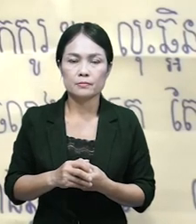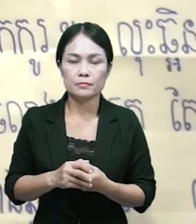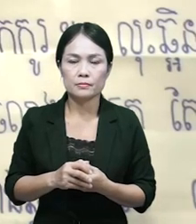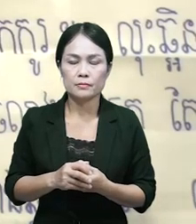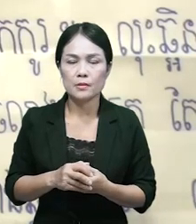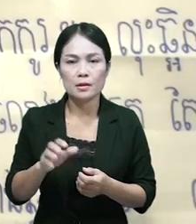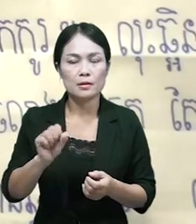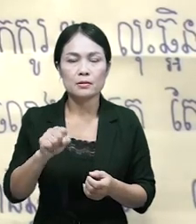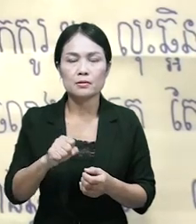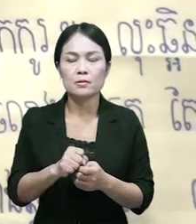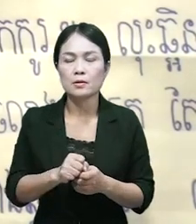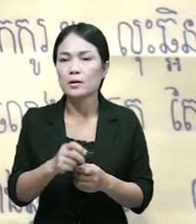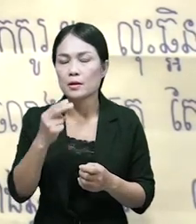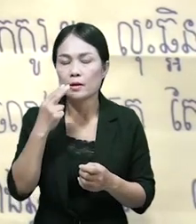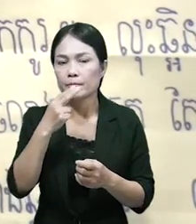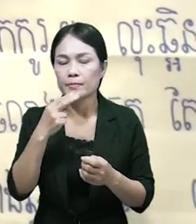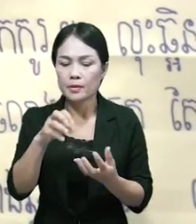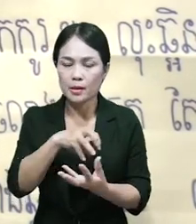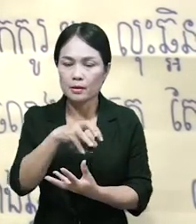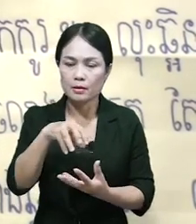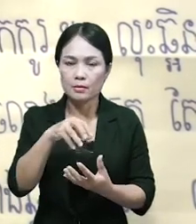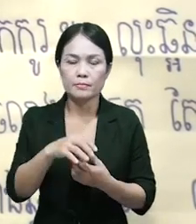ចារៀងកងូណាកូនណា